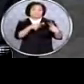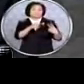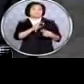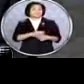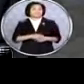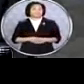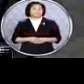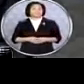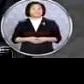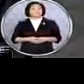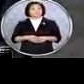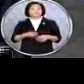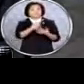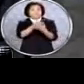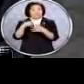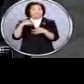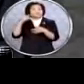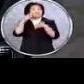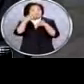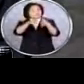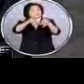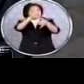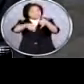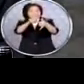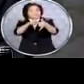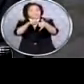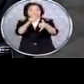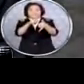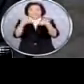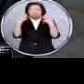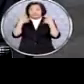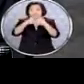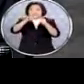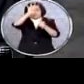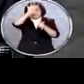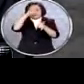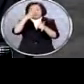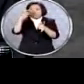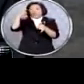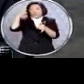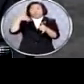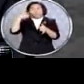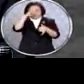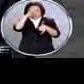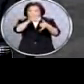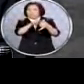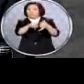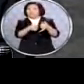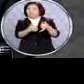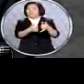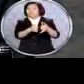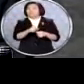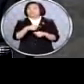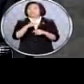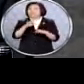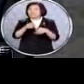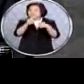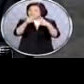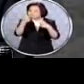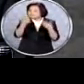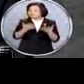家都对您来主持民进党的党务给予很高的期待，但是有两件事情确